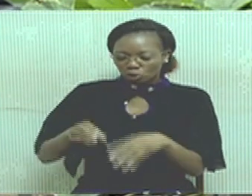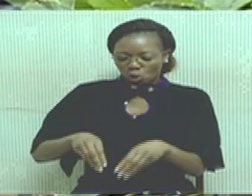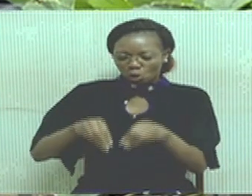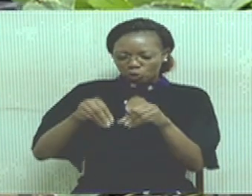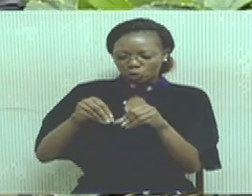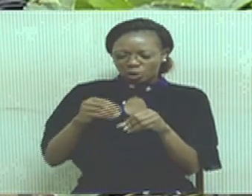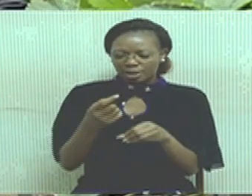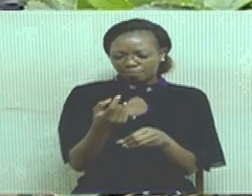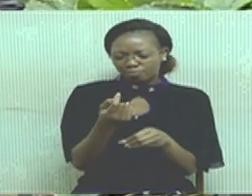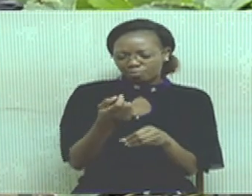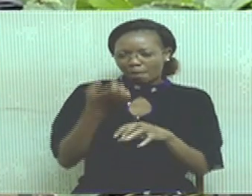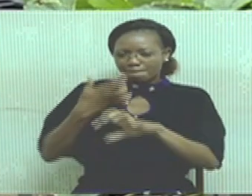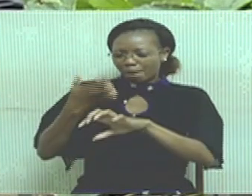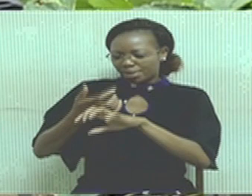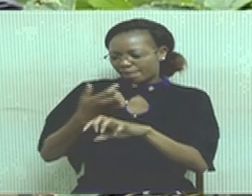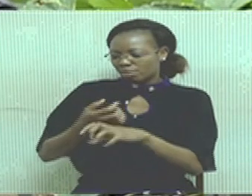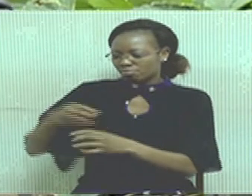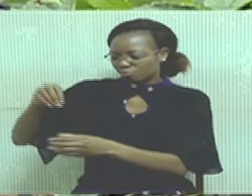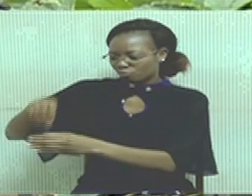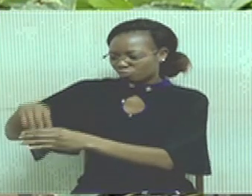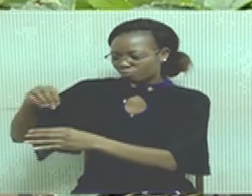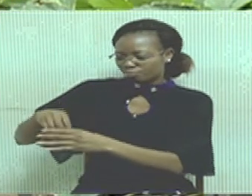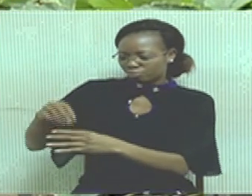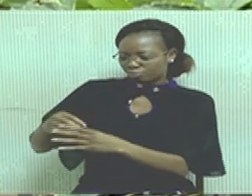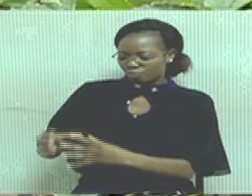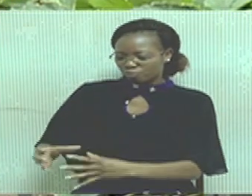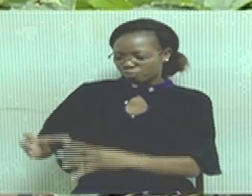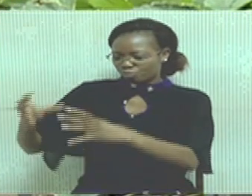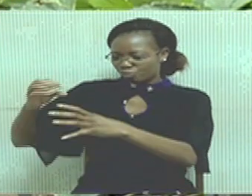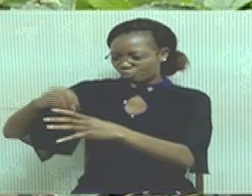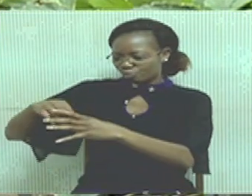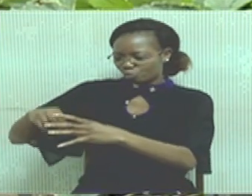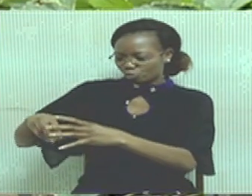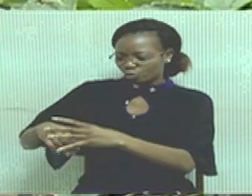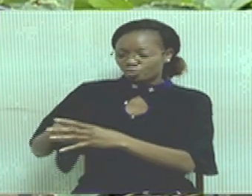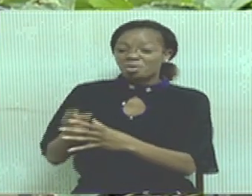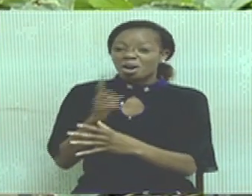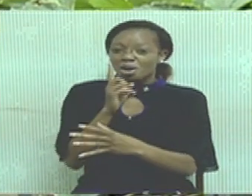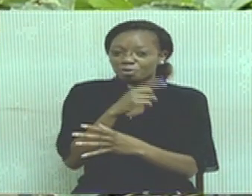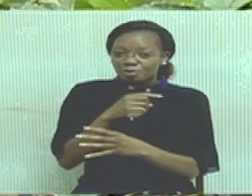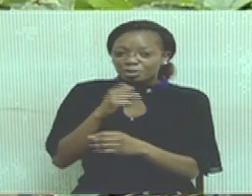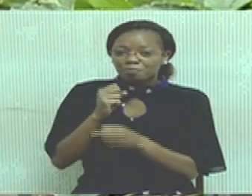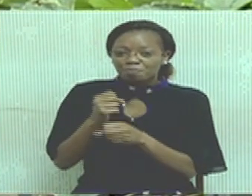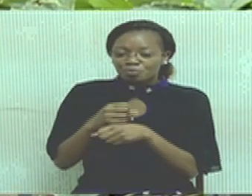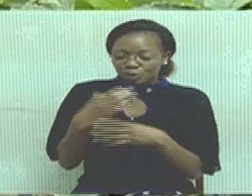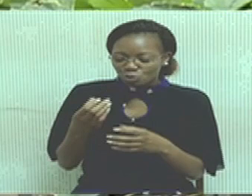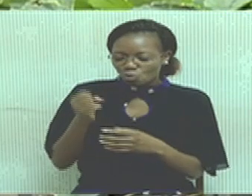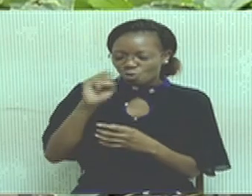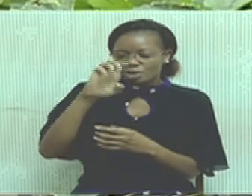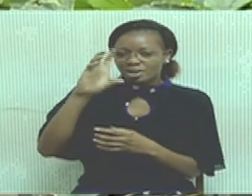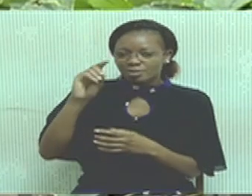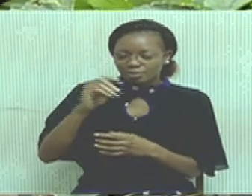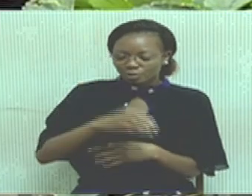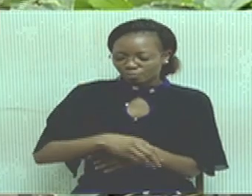changarawi kuweka kwenye hizo traps. Ukishaweka hiyo mchanga kwenye hiyo trap yako, utakuja na mbegu